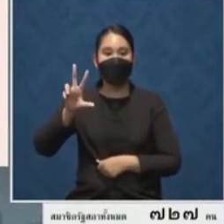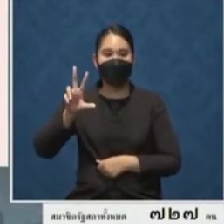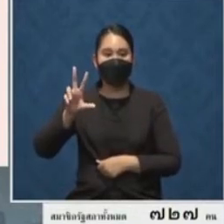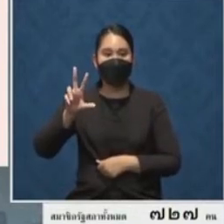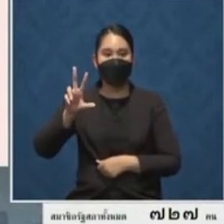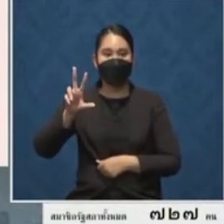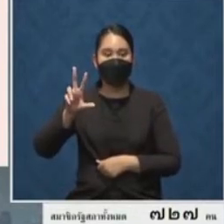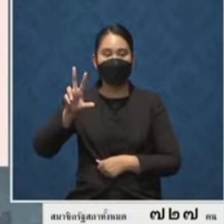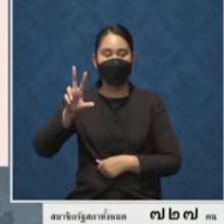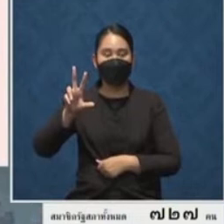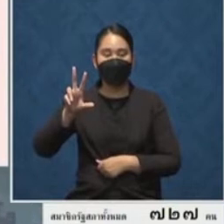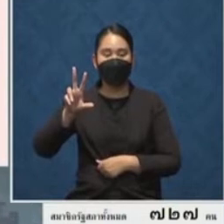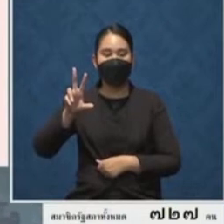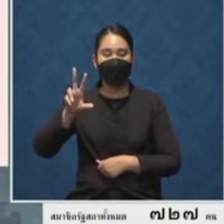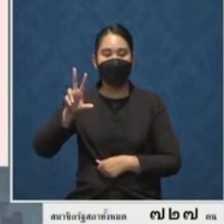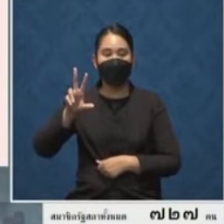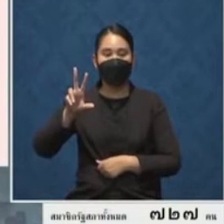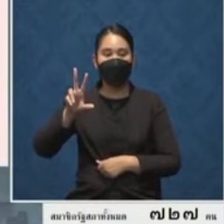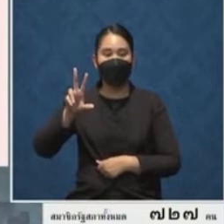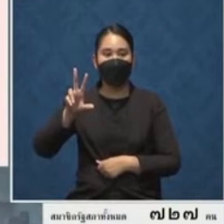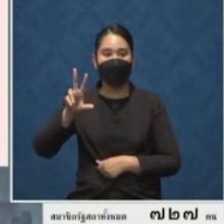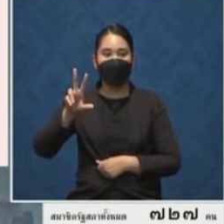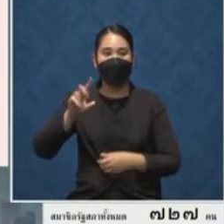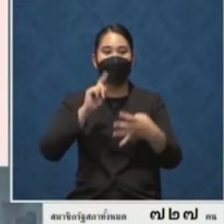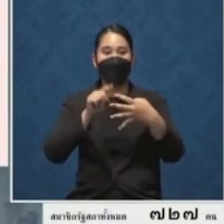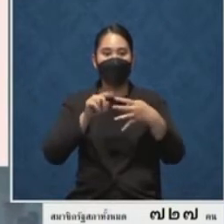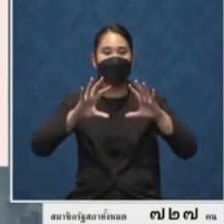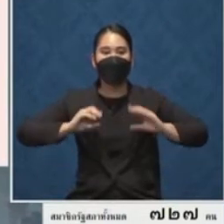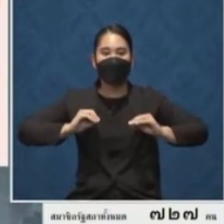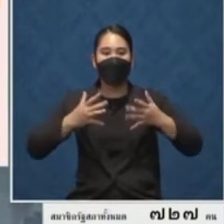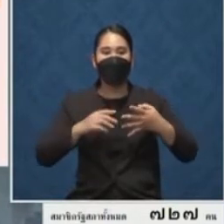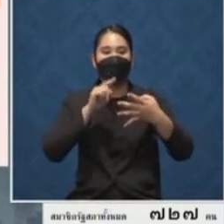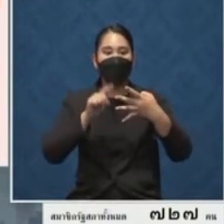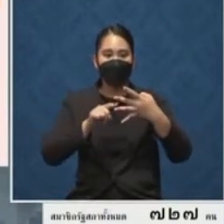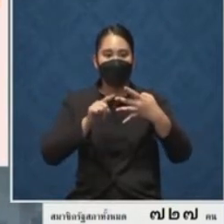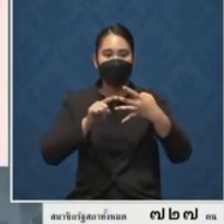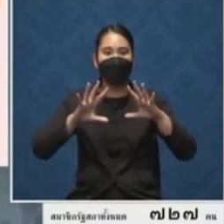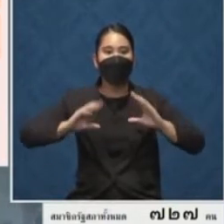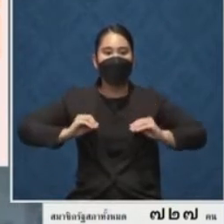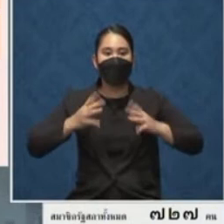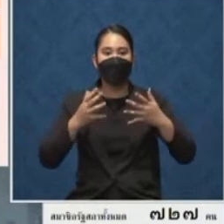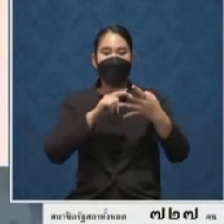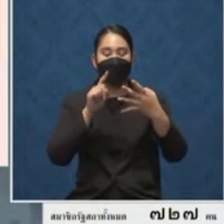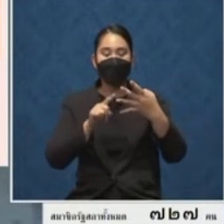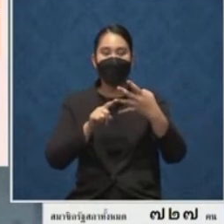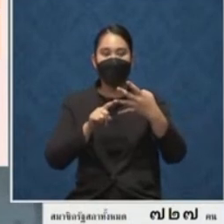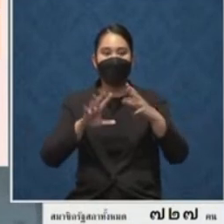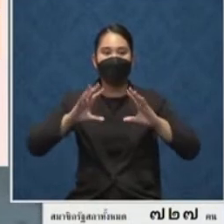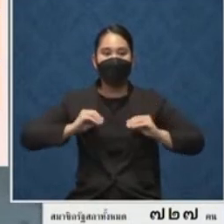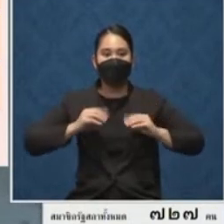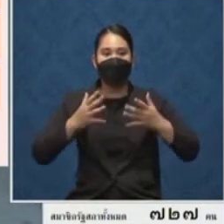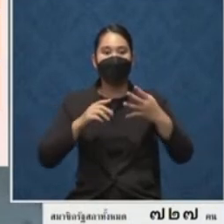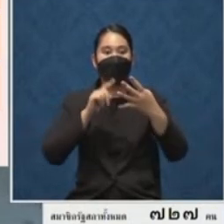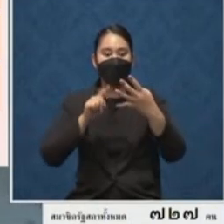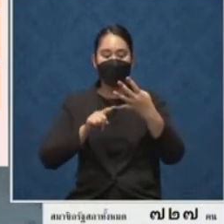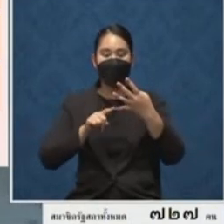ทธิวิชัย 1ไม่รับหลักการ2ไม่รับหลักการ3ไม่รับหลักการ4ไ